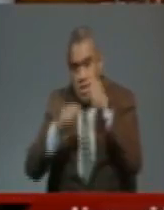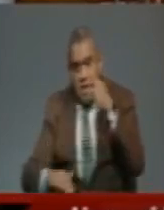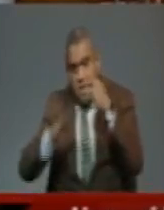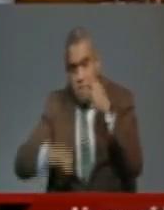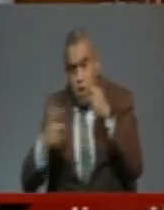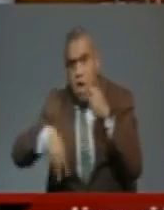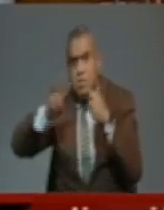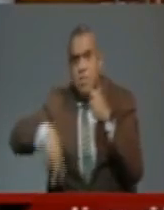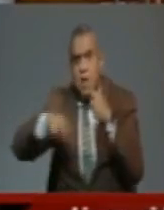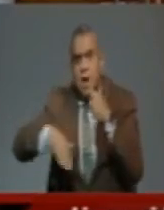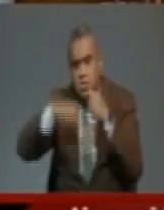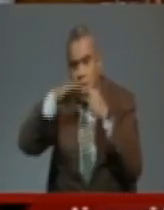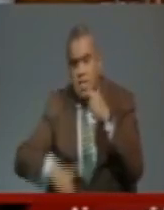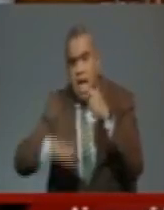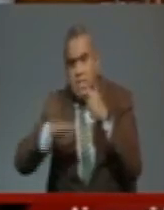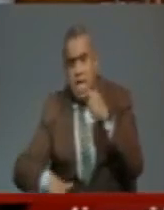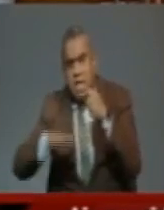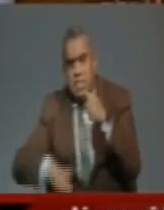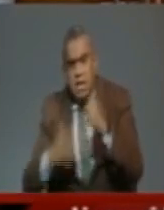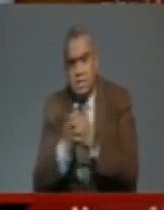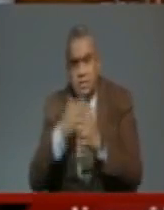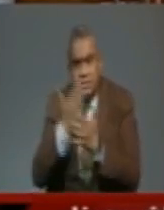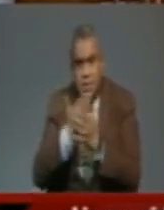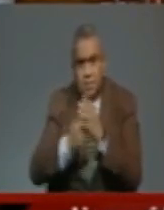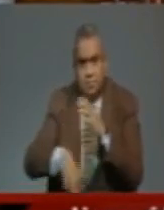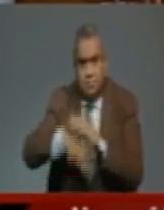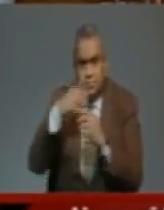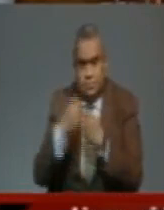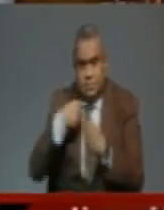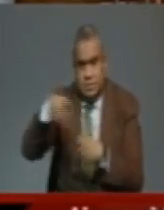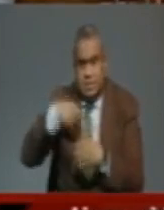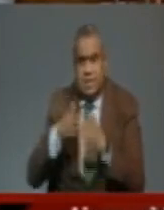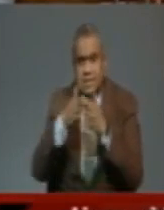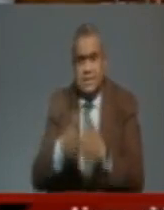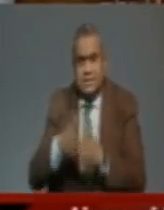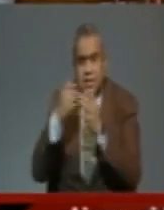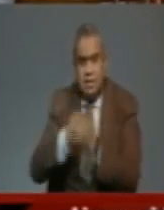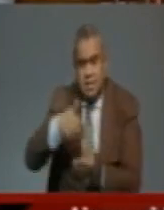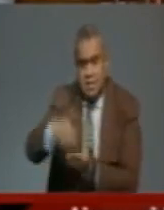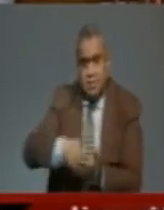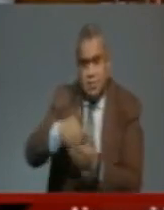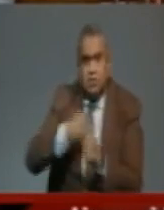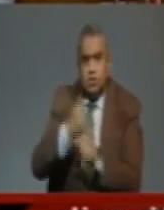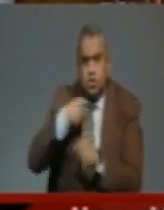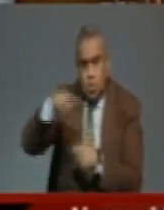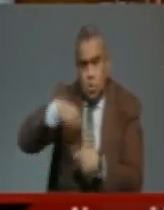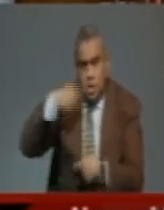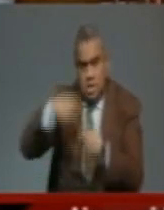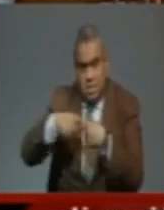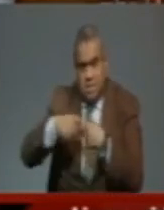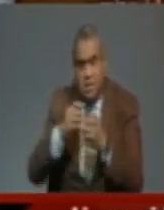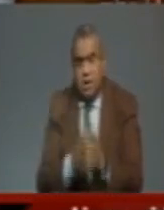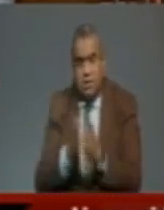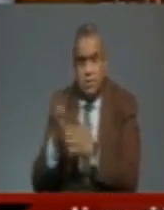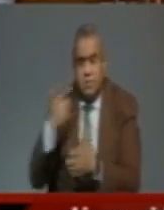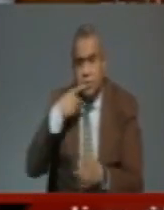شويه بالتعاون يا فندم مع هيئه قناه السويس وشركات الجرافات اللي بتشتغل معانا، وصلنا الى 18